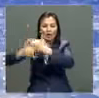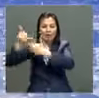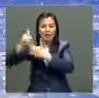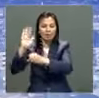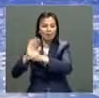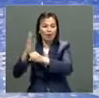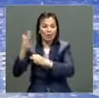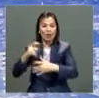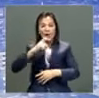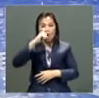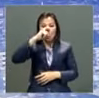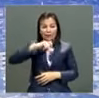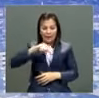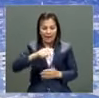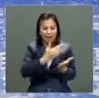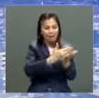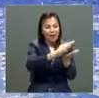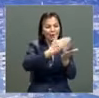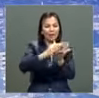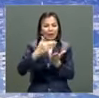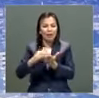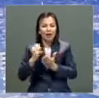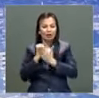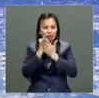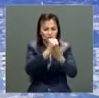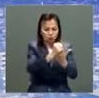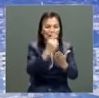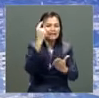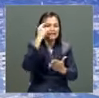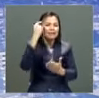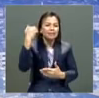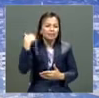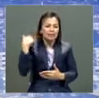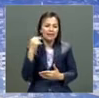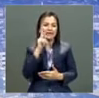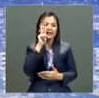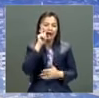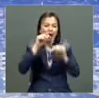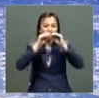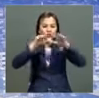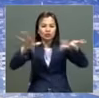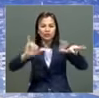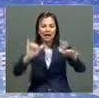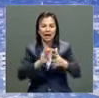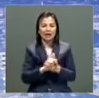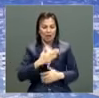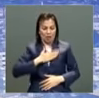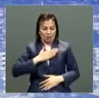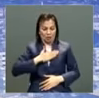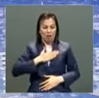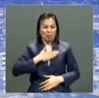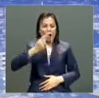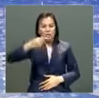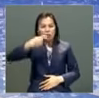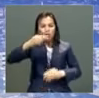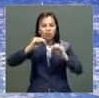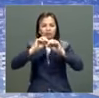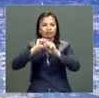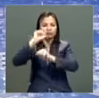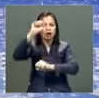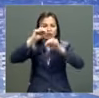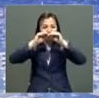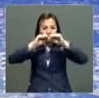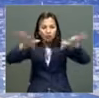แต่คนไทยเราที่เอื้อเฟื้อต่อไทยเราผมเชื่อว่าเยอะมากๆแต่ไม่เป็นข่าวเท่านั้นเองหน้าที่ของผมก็คงจะต้องเอามาพูดให้ได้รับท